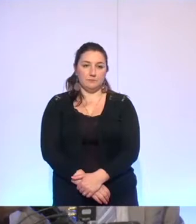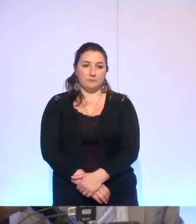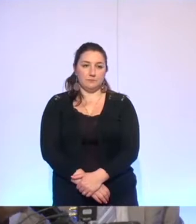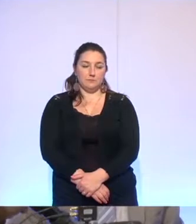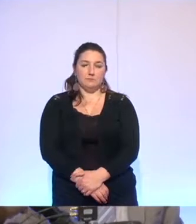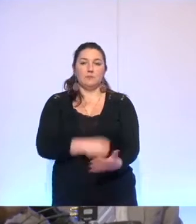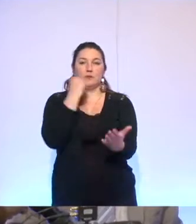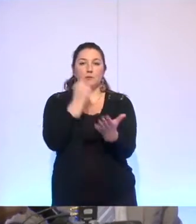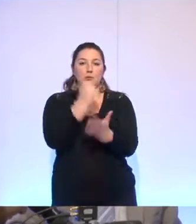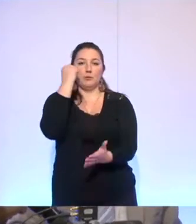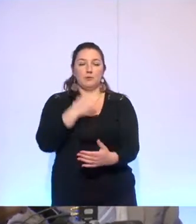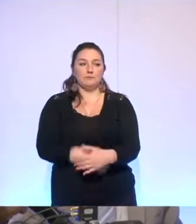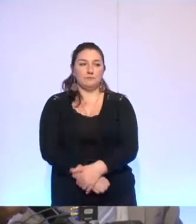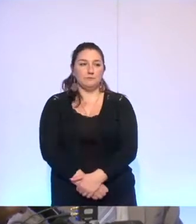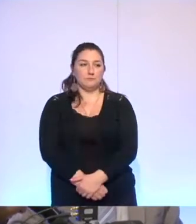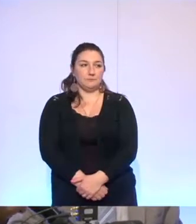Pour.